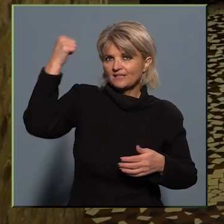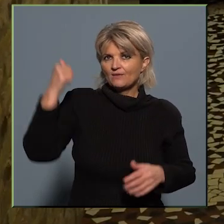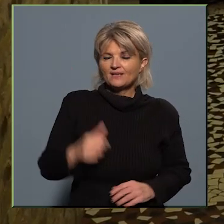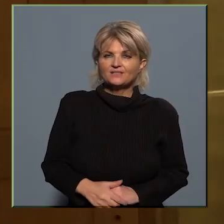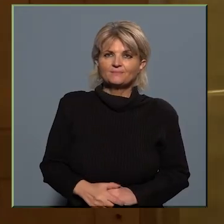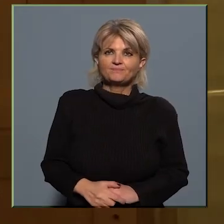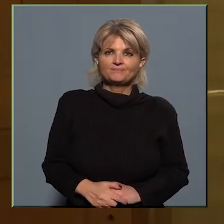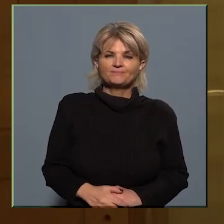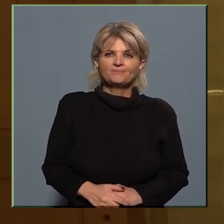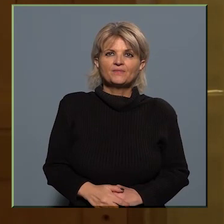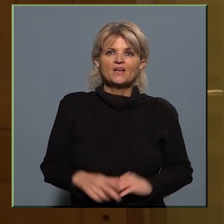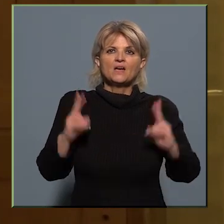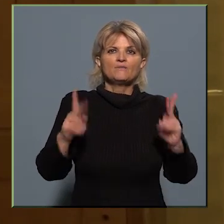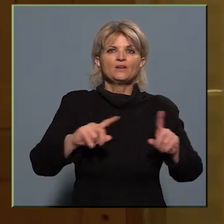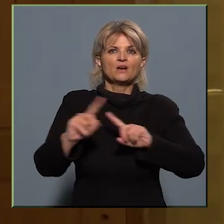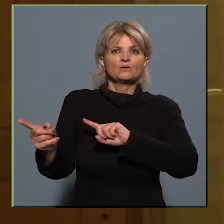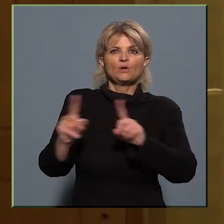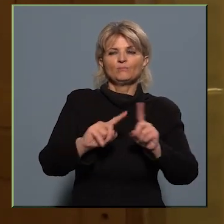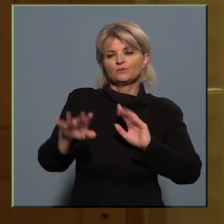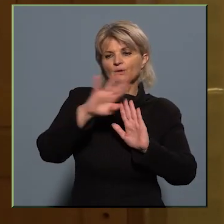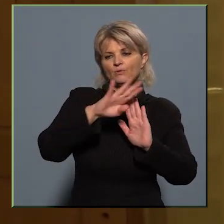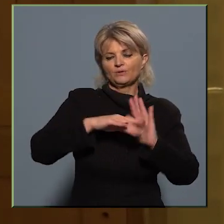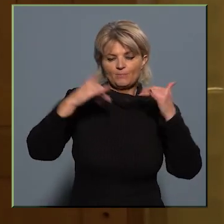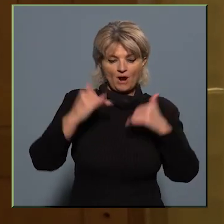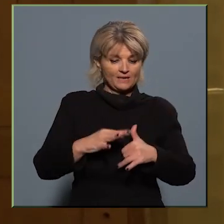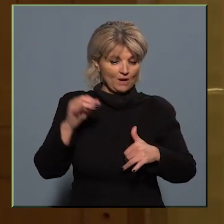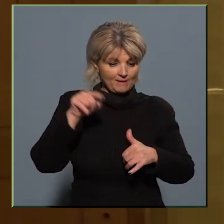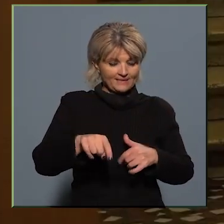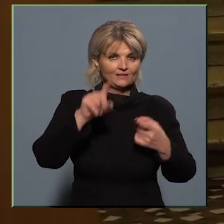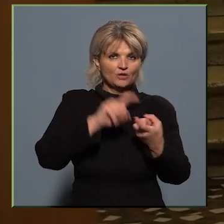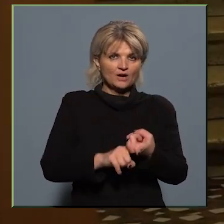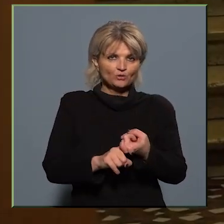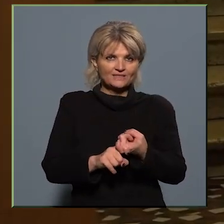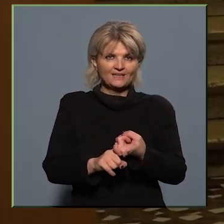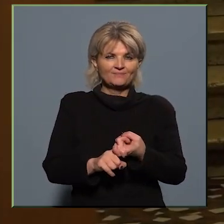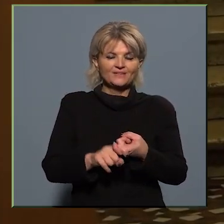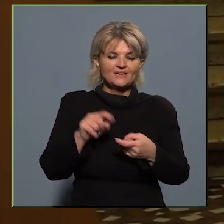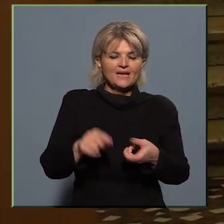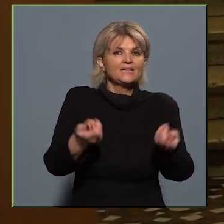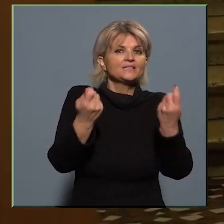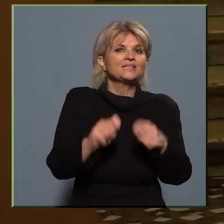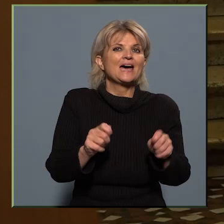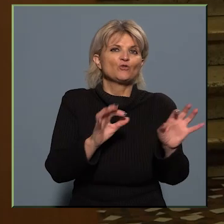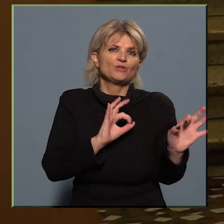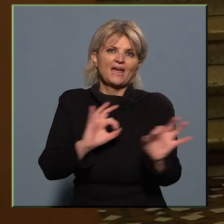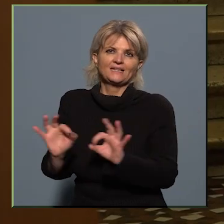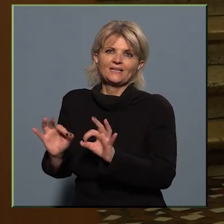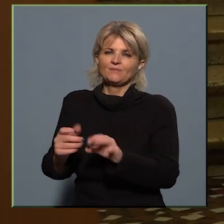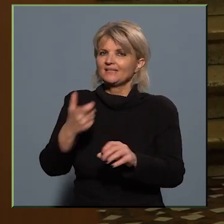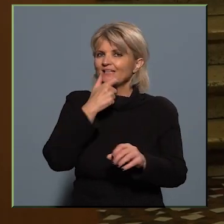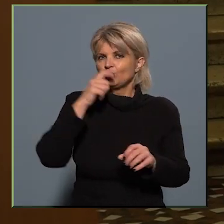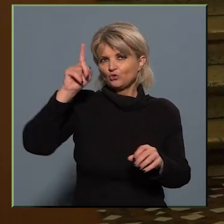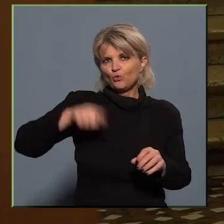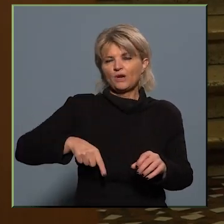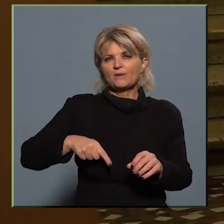nevezi. Ezen belül vannak különböző programok, ez a mai nap is ehhez tartozik, ez tulajdonképpen egy záró rendezvény, az idősek hónapjának